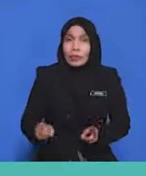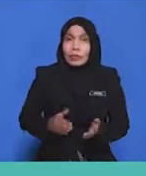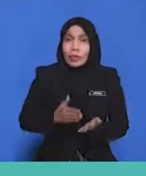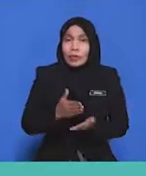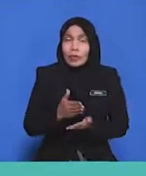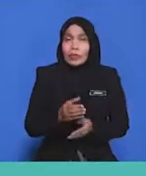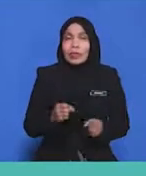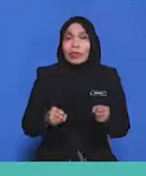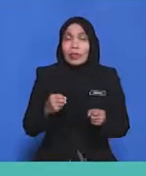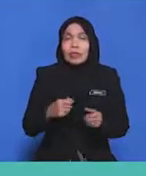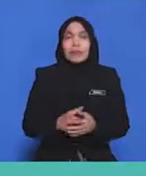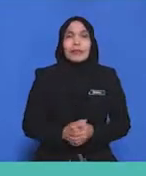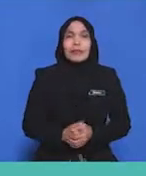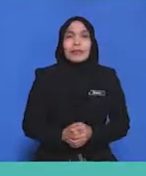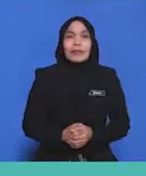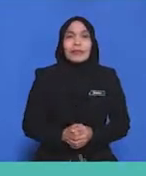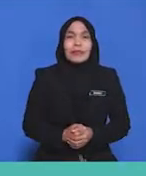sosialisasi menerusi sukan.